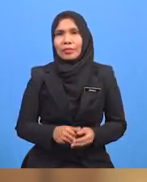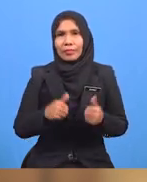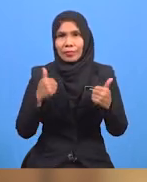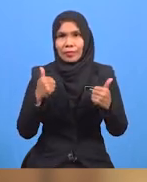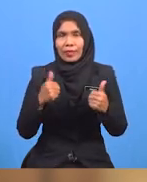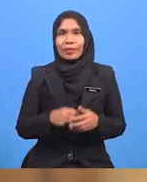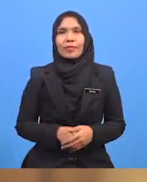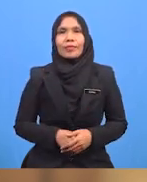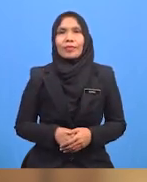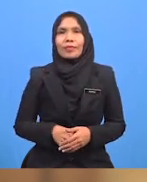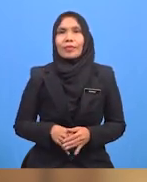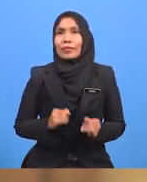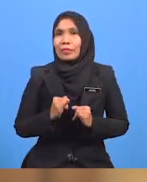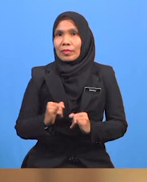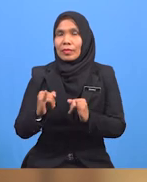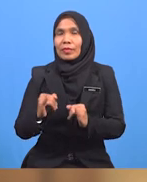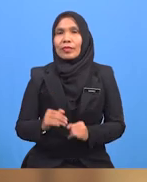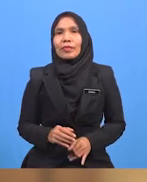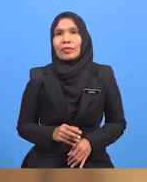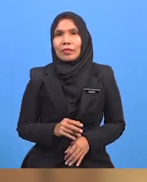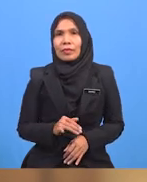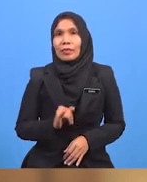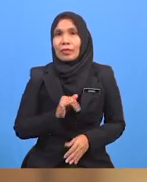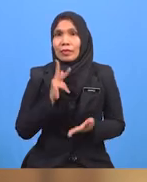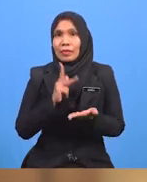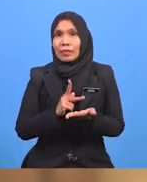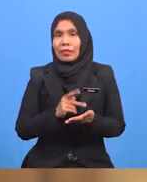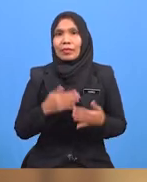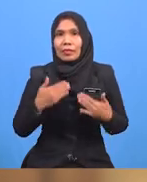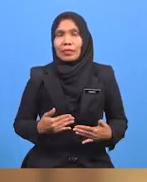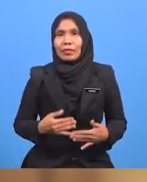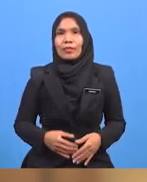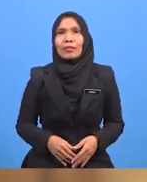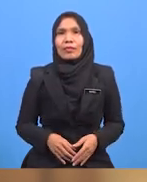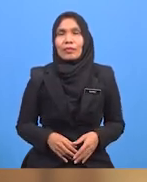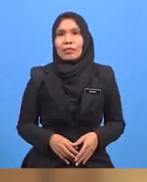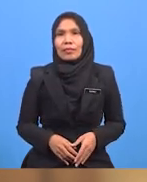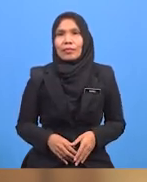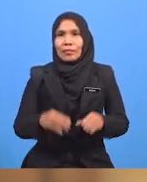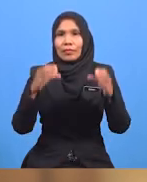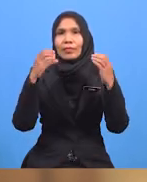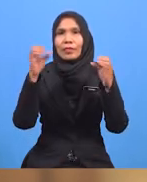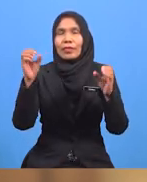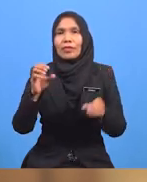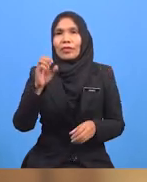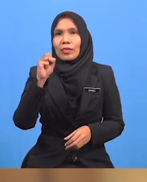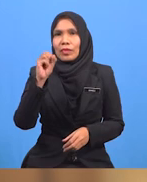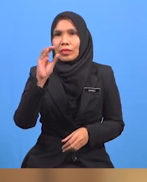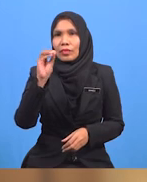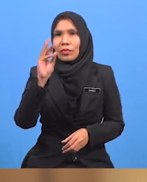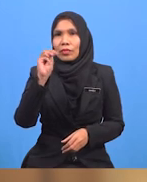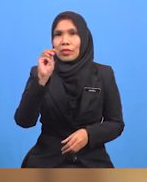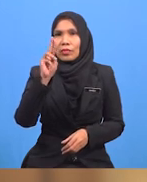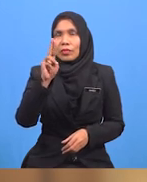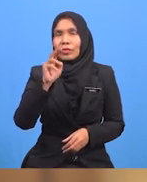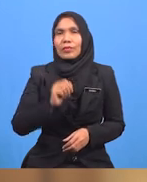hari ini Izinkan saya memperkenalkan diri saya cek kusomo anak laki pantina itu dari